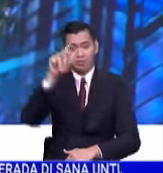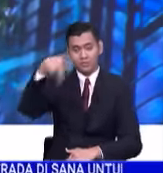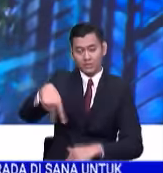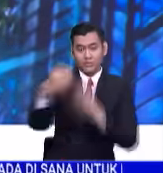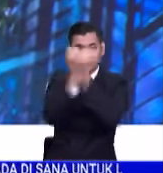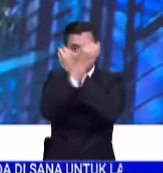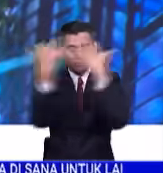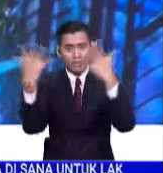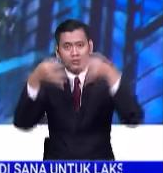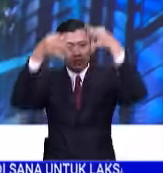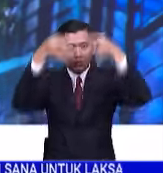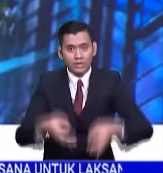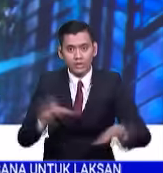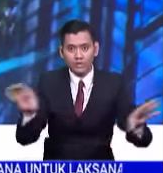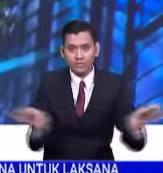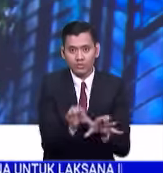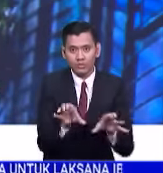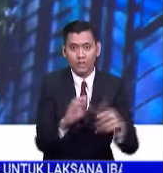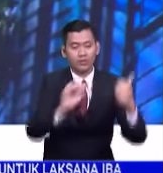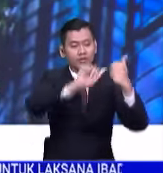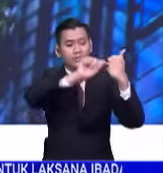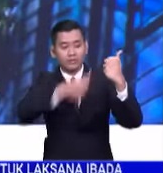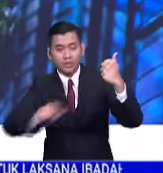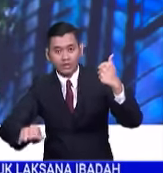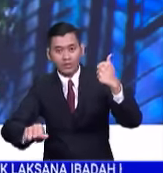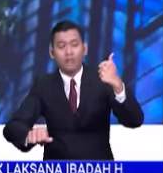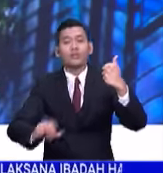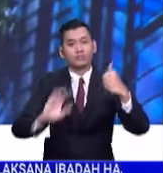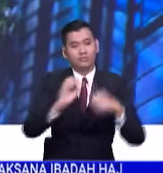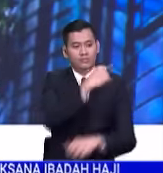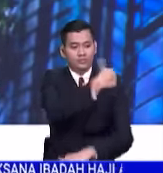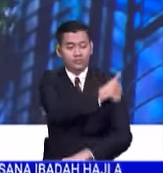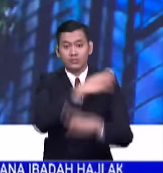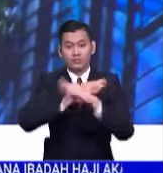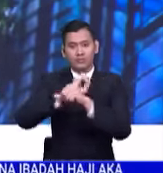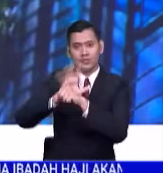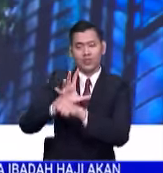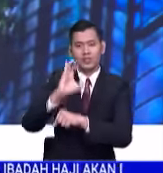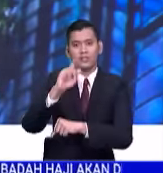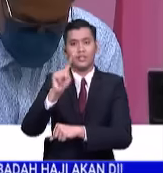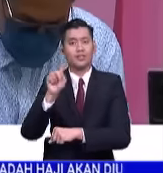diputuskan Badan Bertindak Imunisasi COVID-19, CITF.